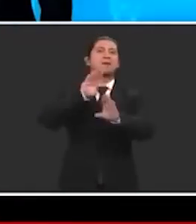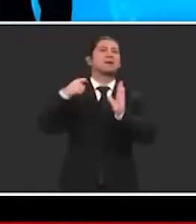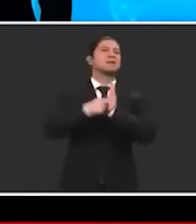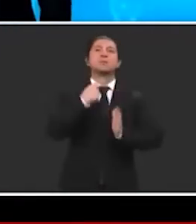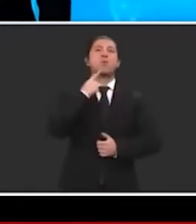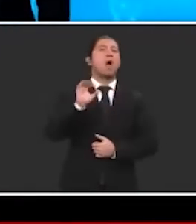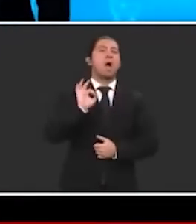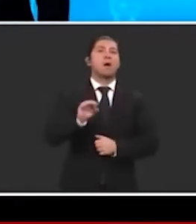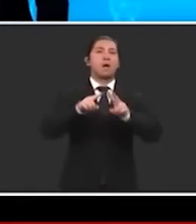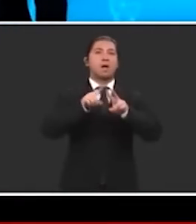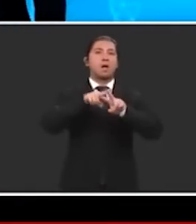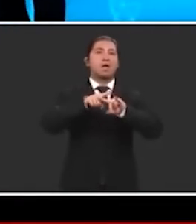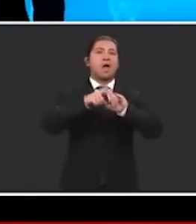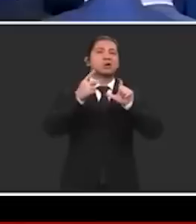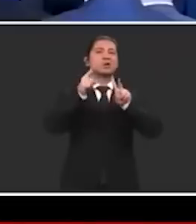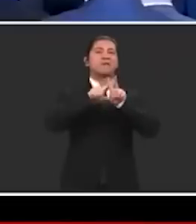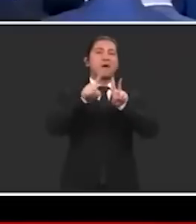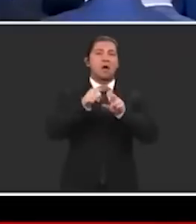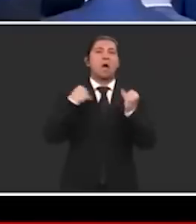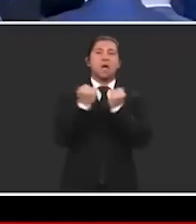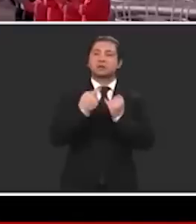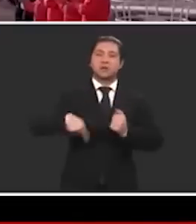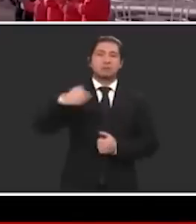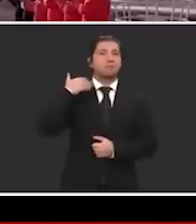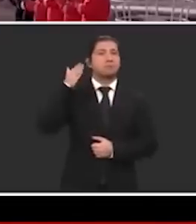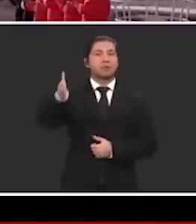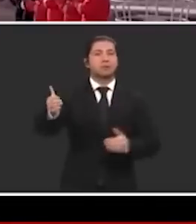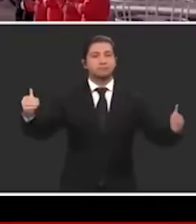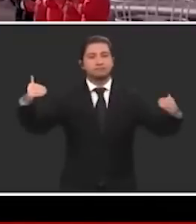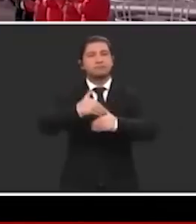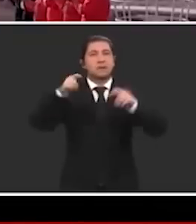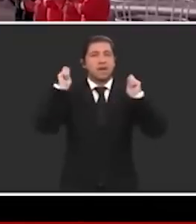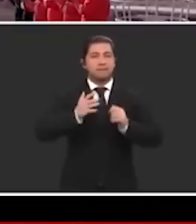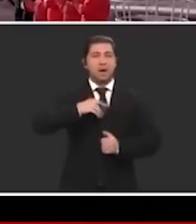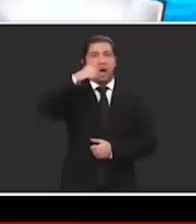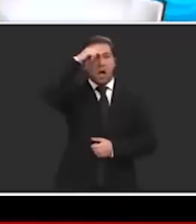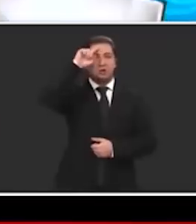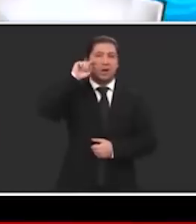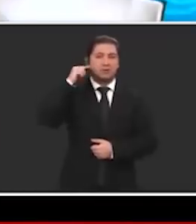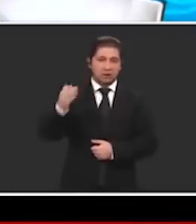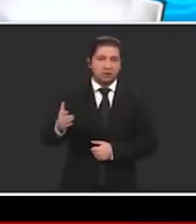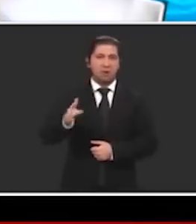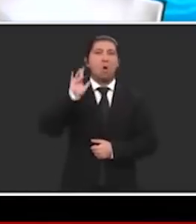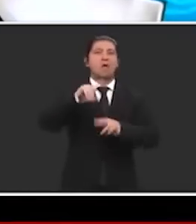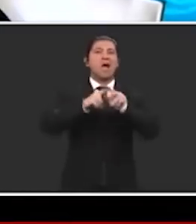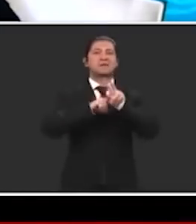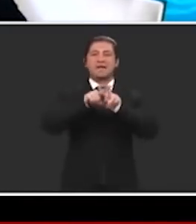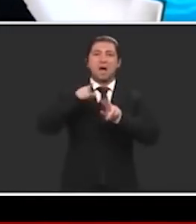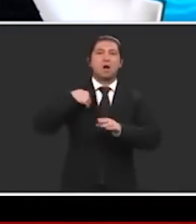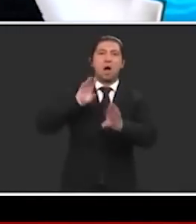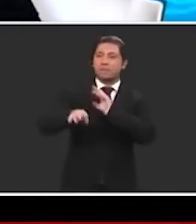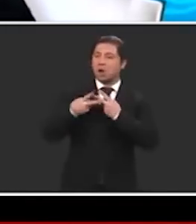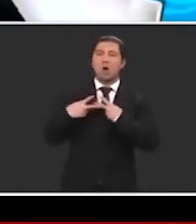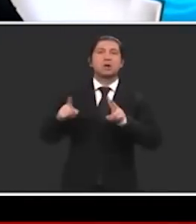nitelendirdiği Nahçıvan'daki kardeşlerimizle kucaklaştık. Azerbaycan'a ve Orta Asya'ya açılan kapımız